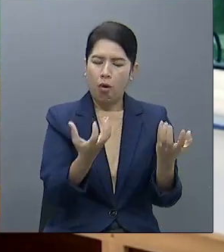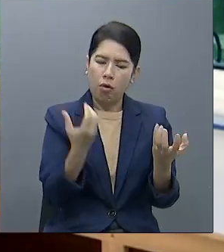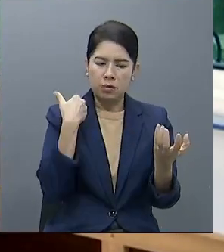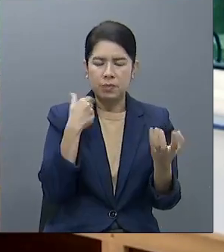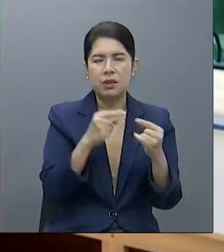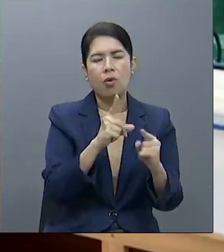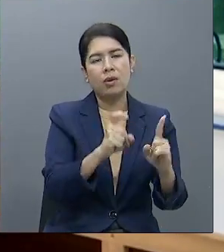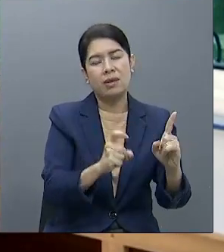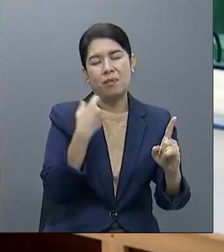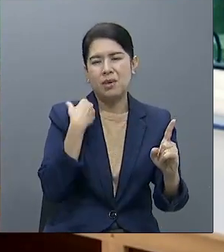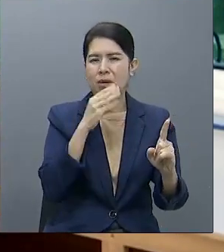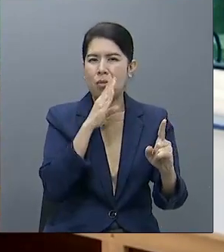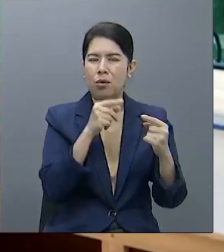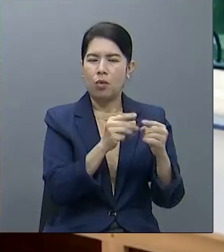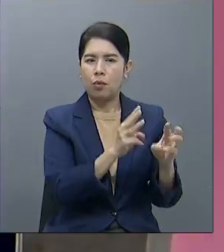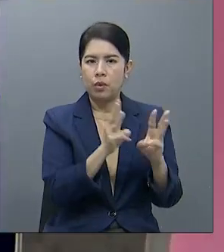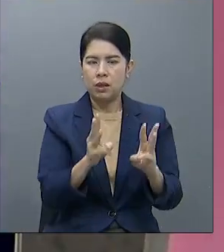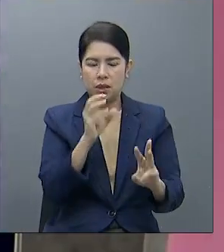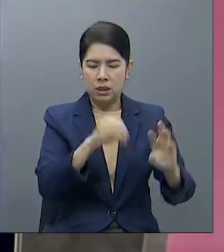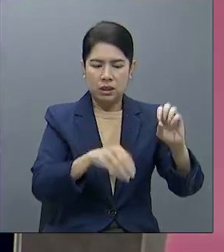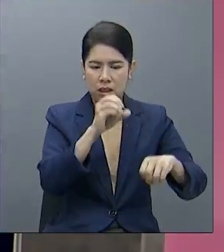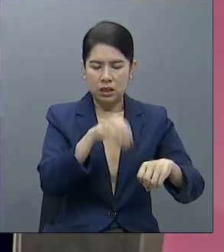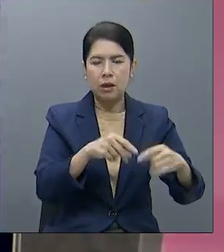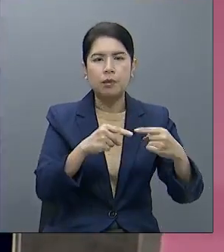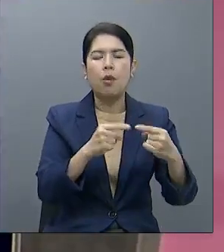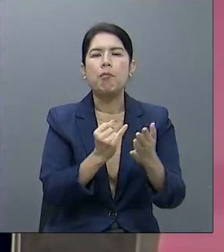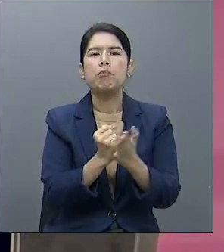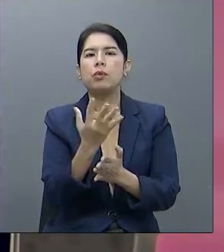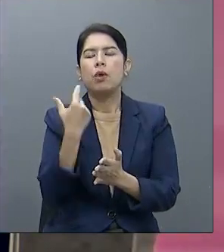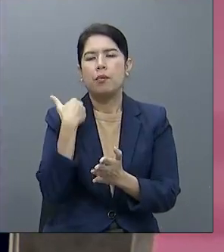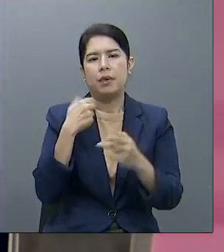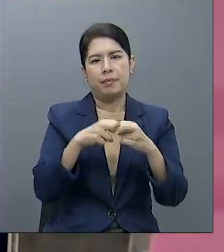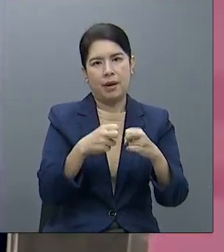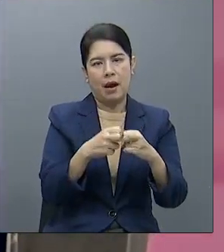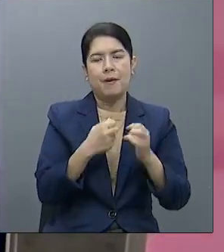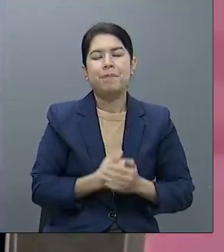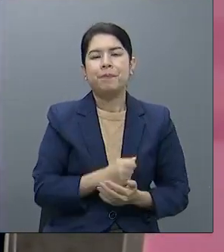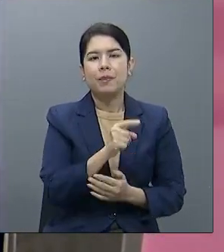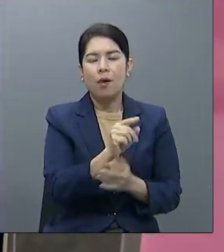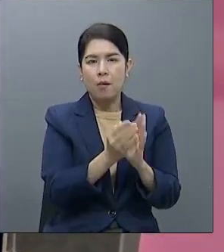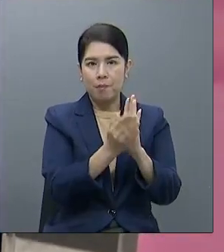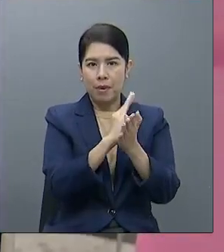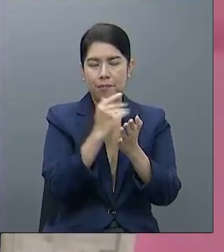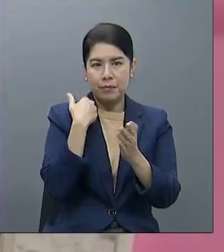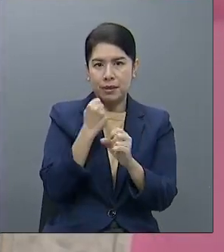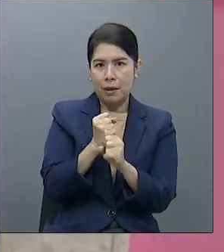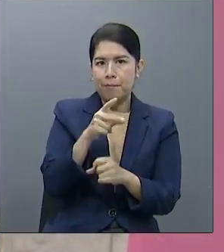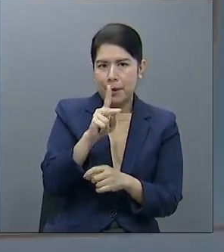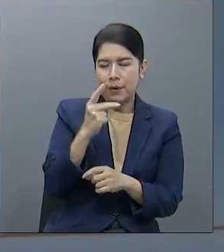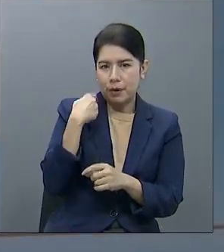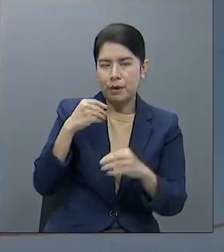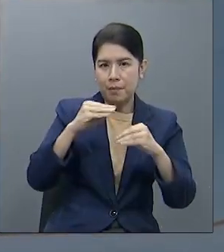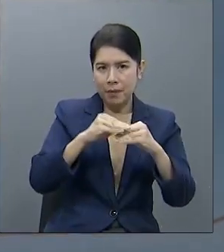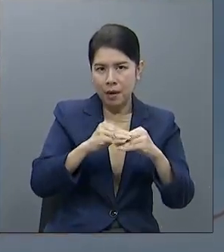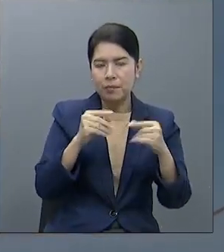ก็จะทำให้เกิดมลพิษนะคะปิ่งขยะอีกประการหนึ่งก็คือเมื่อเราใช้ประโยชน์จากของเสียก็จะเป็นการเพิ่มมูลค่าทำให้เกิด